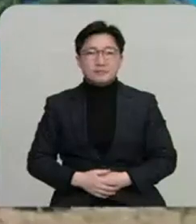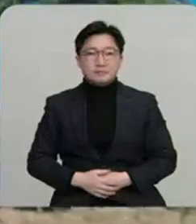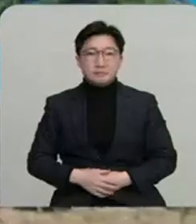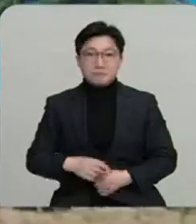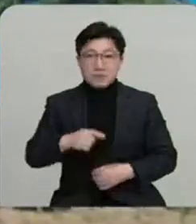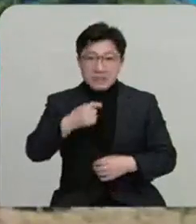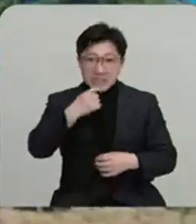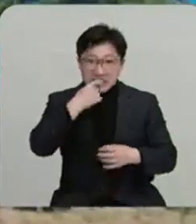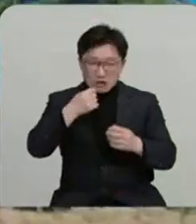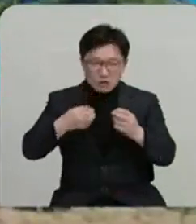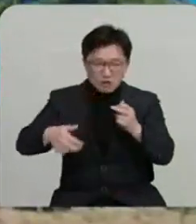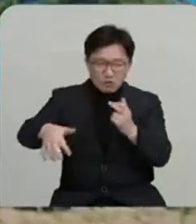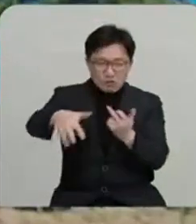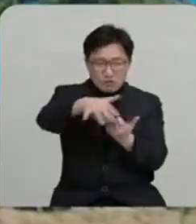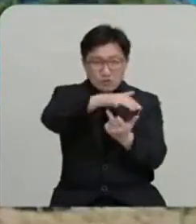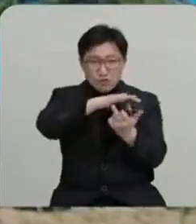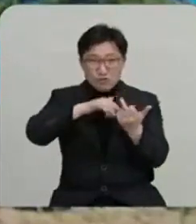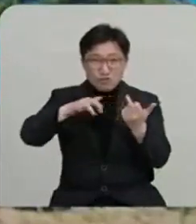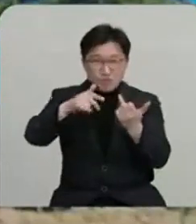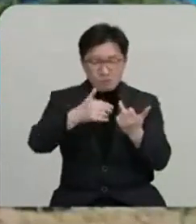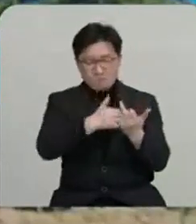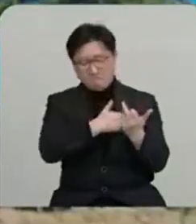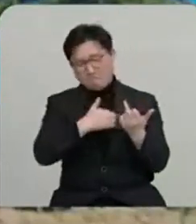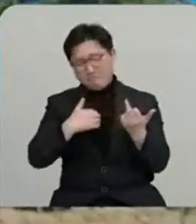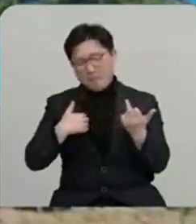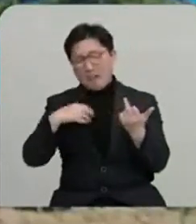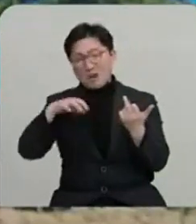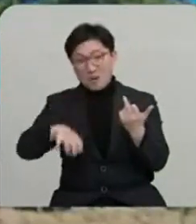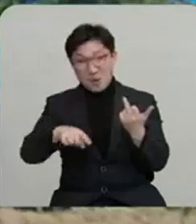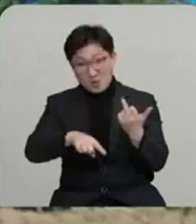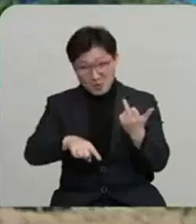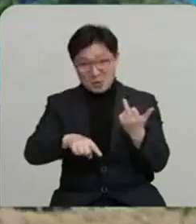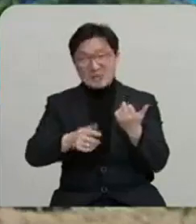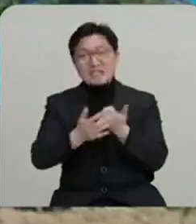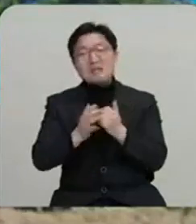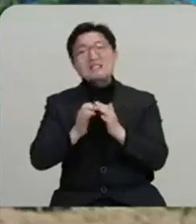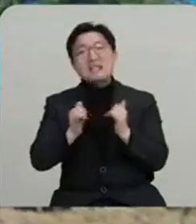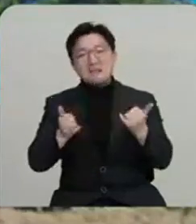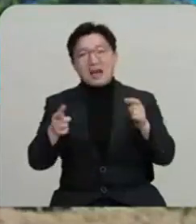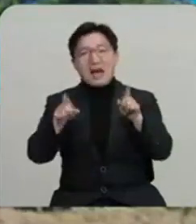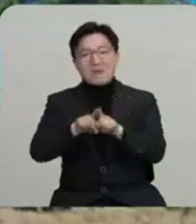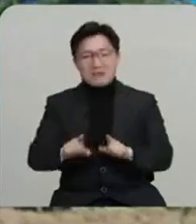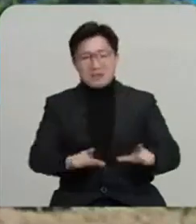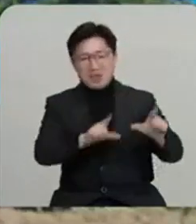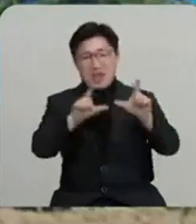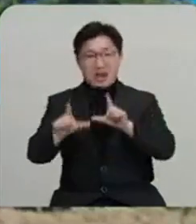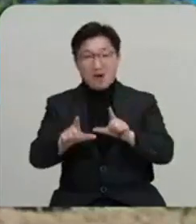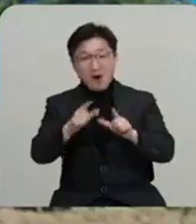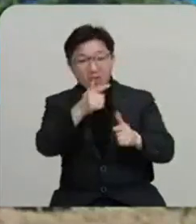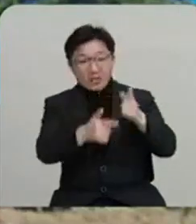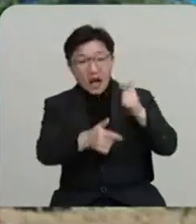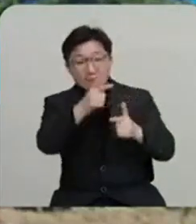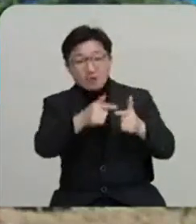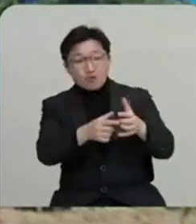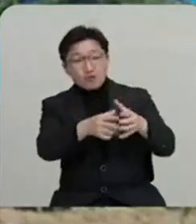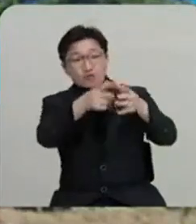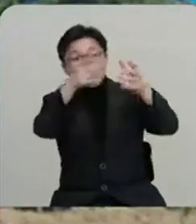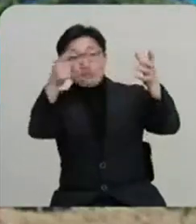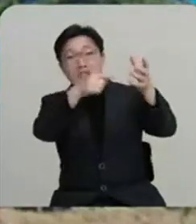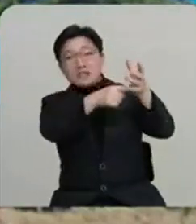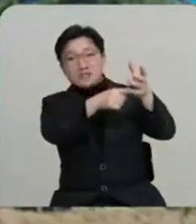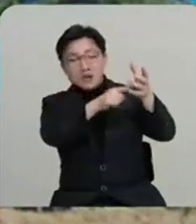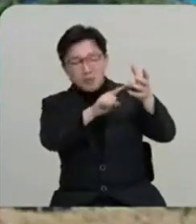구름도 누워간다는 지리산 뱀사골 깊은 마을에 사람들과 오랜 세월을 함께해온 나무가 있습니다.